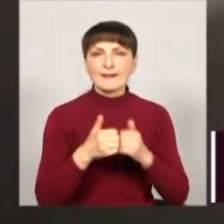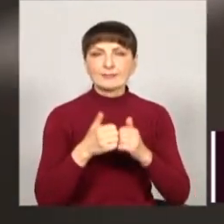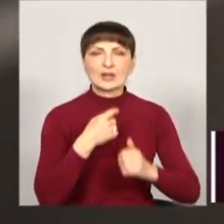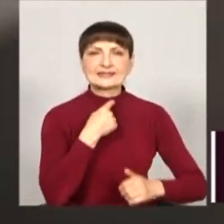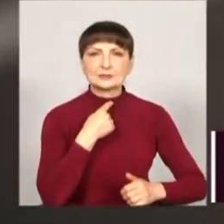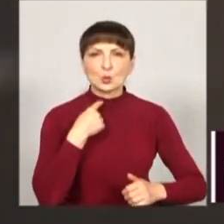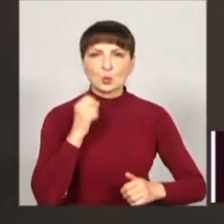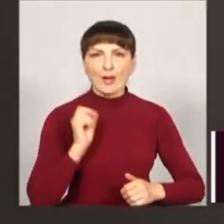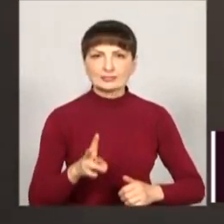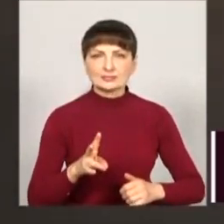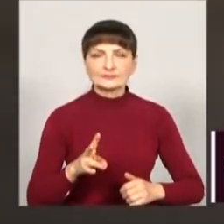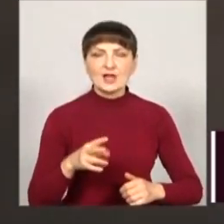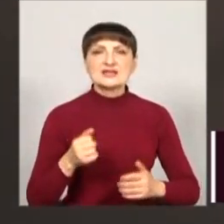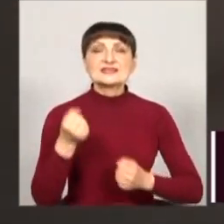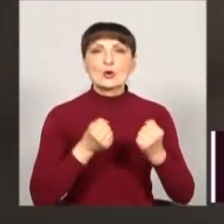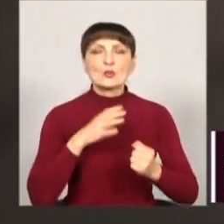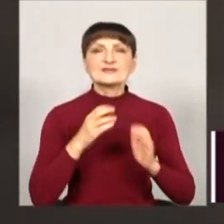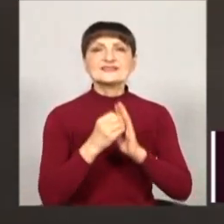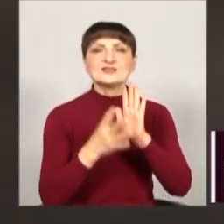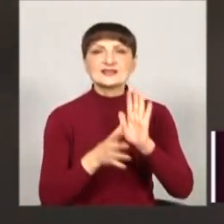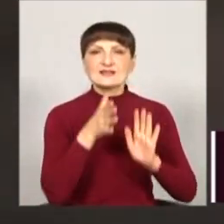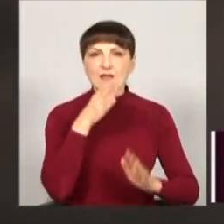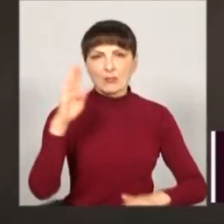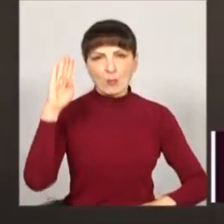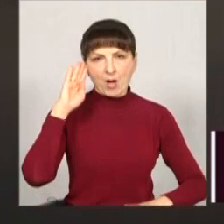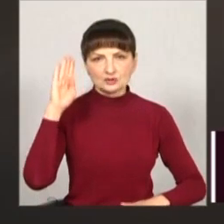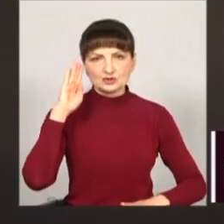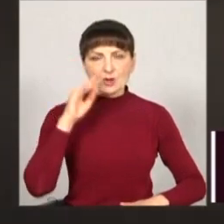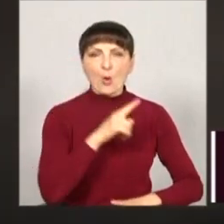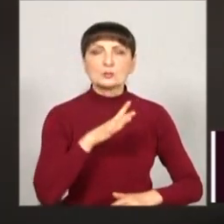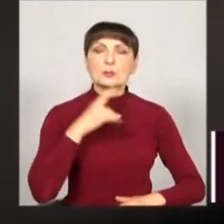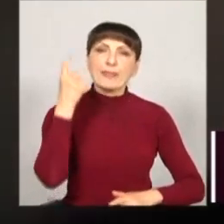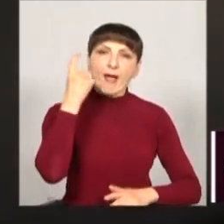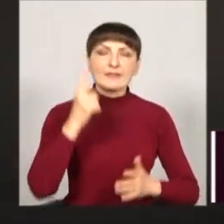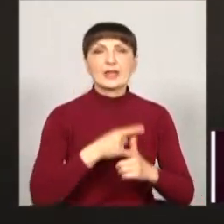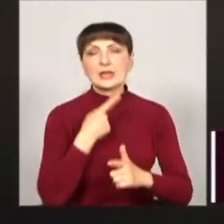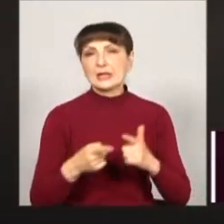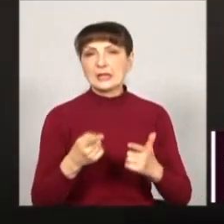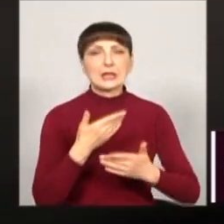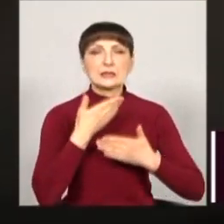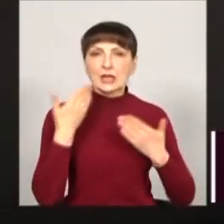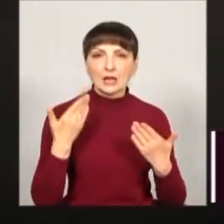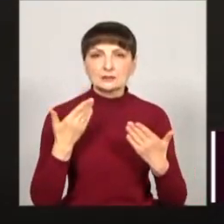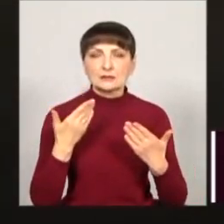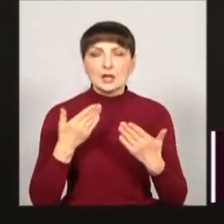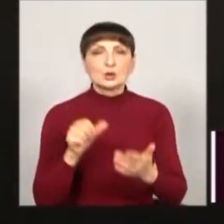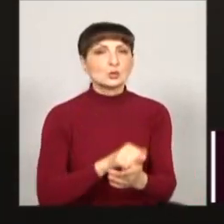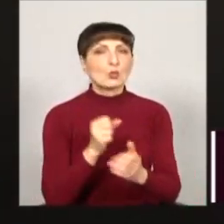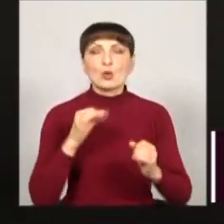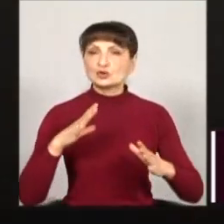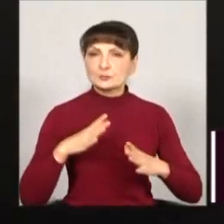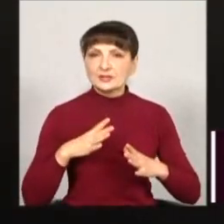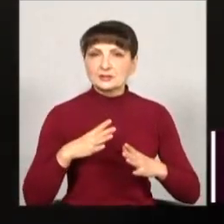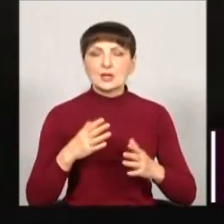Талдыкургана. Выяснилось, что за рулем был 19-летний парень. Был ли он в состоянии алкогольного опьянения или под воздействием других